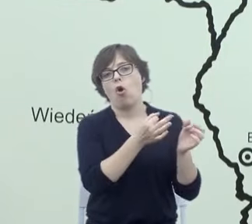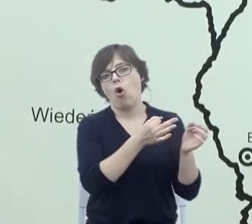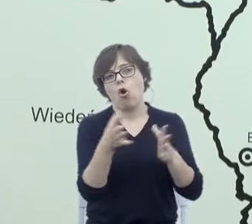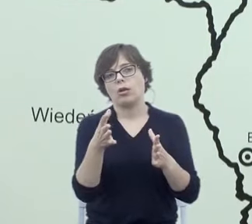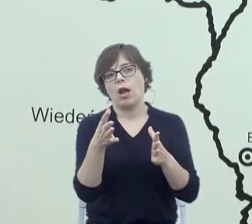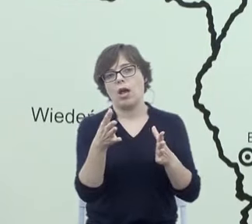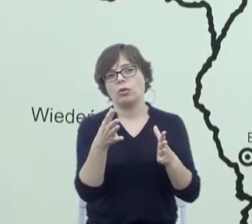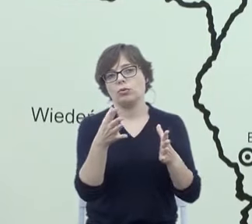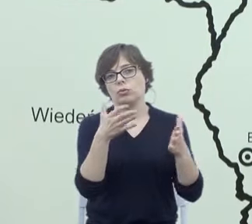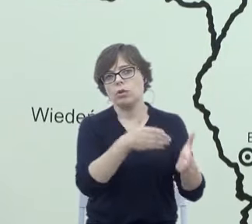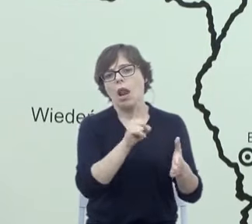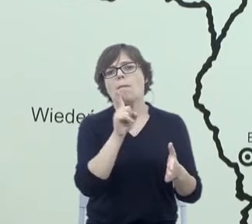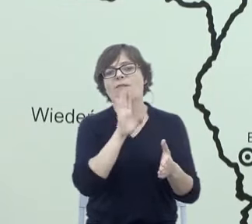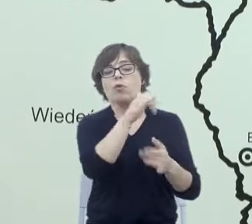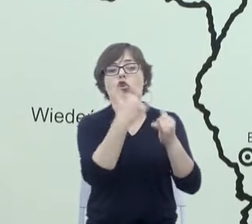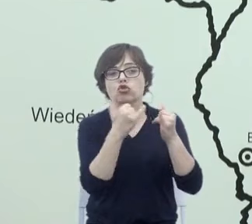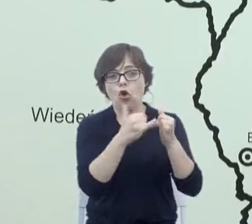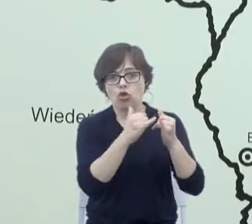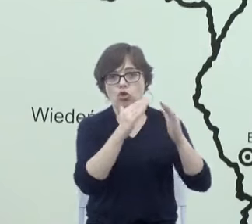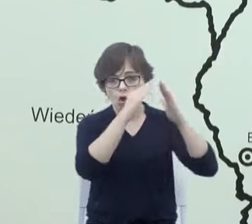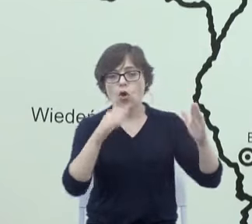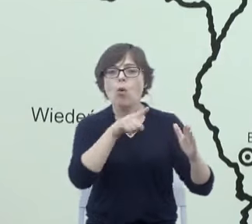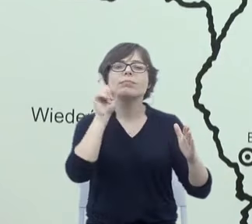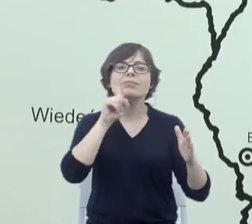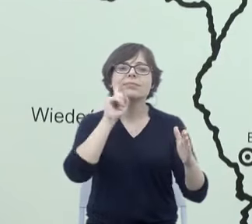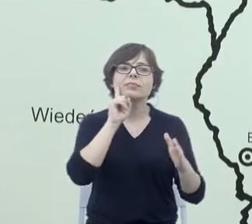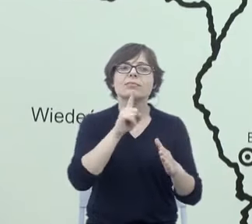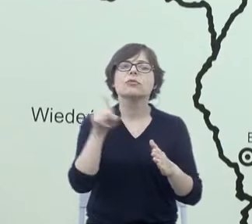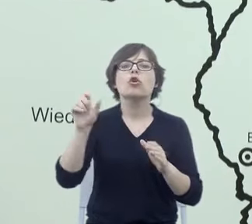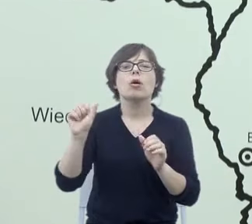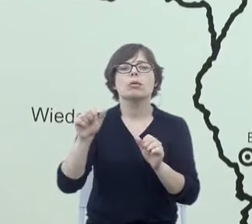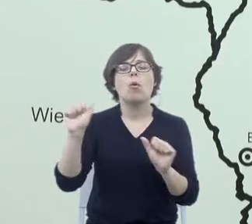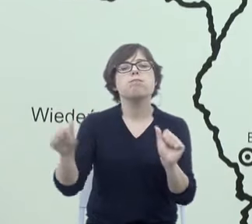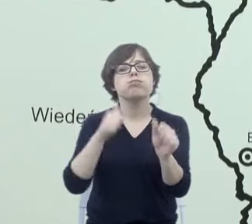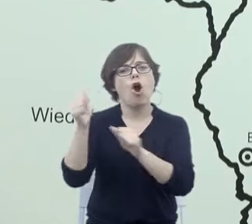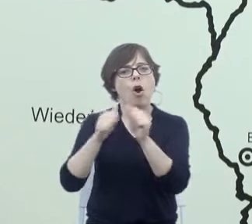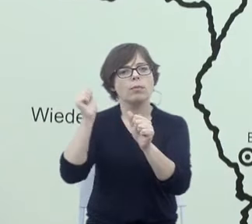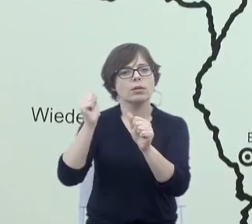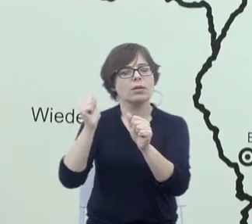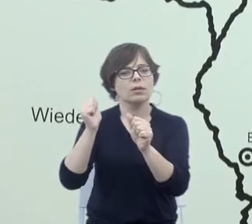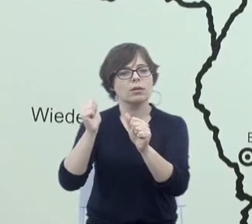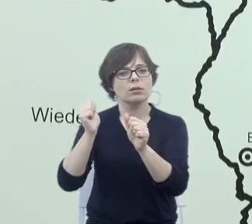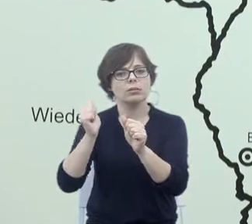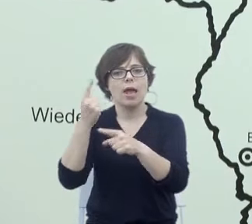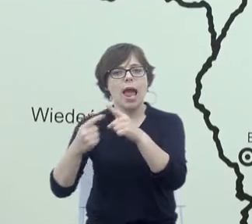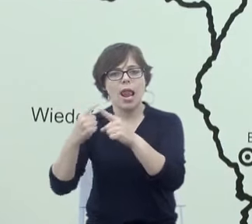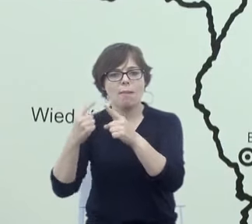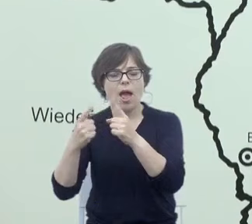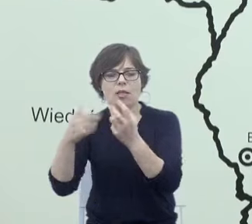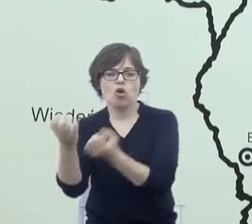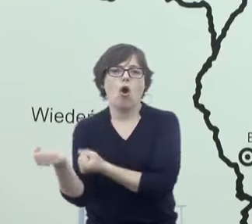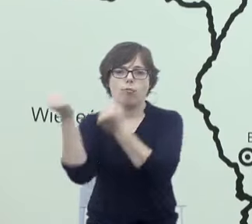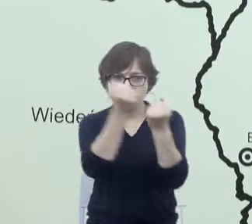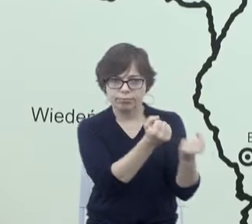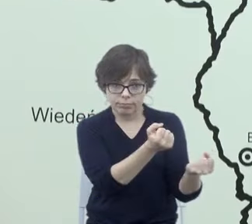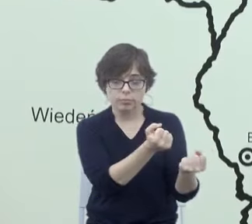zamordowano w obrębie tej stodoły, tych mężczyzn, którzy no, robili ten pochód z tym popiersiem Lenina. Następnie wpędzono